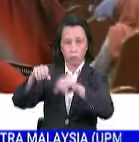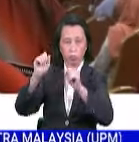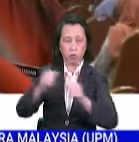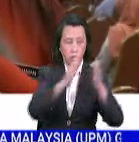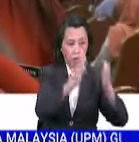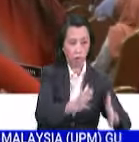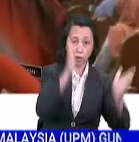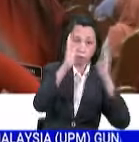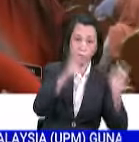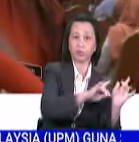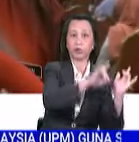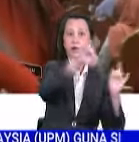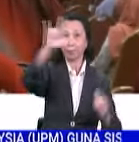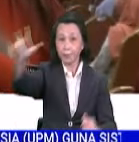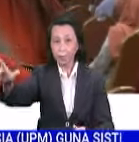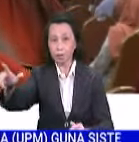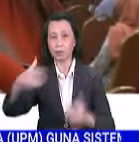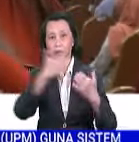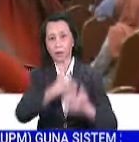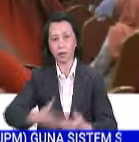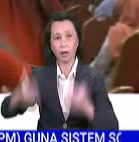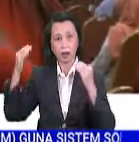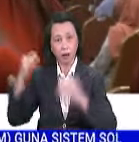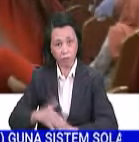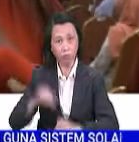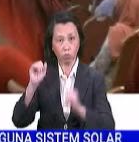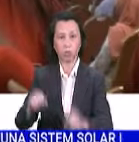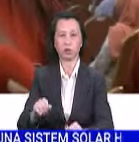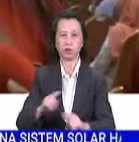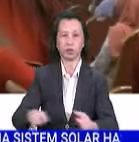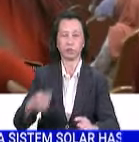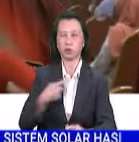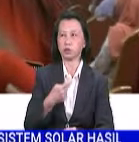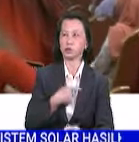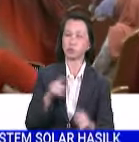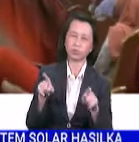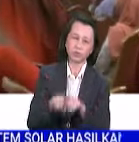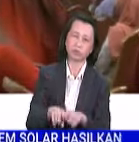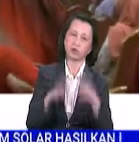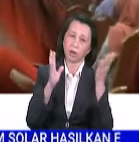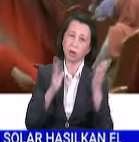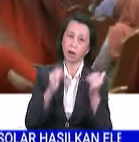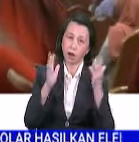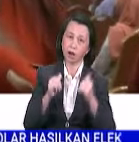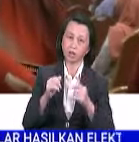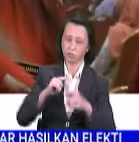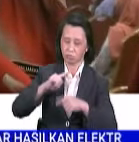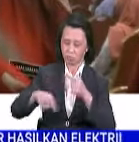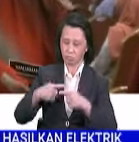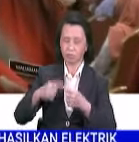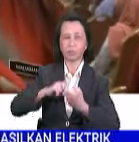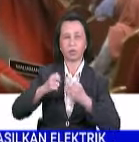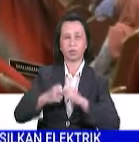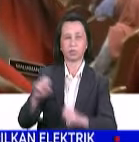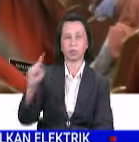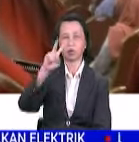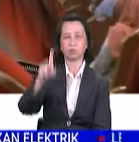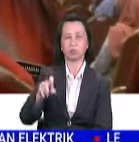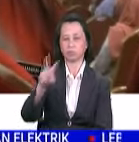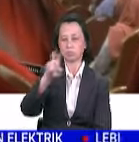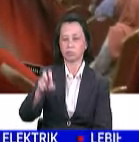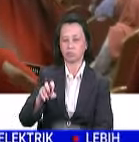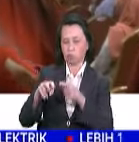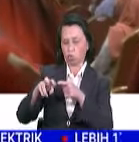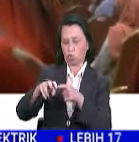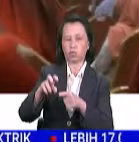jemaah haji kan ke sana, dan kita pun juga harapkan jugalah supaya soal COVID ini tidak menjadikan penyebab